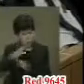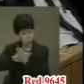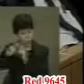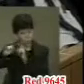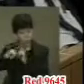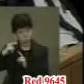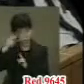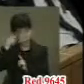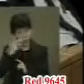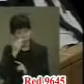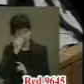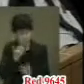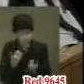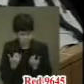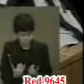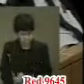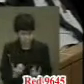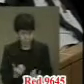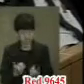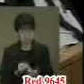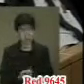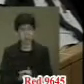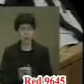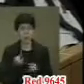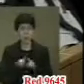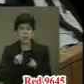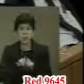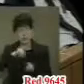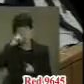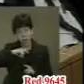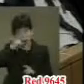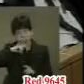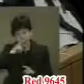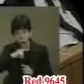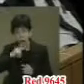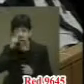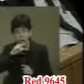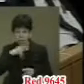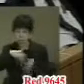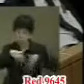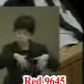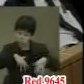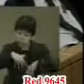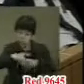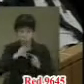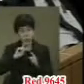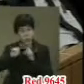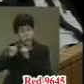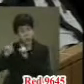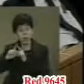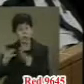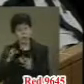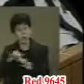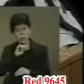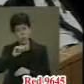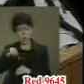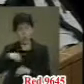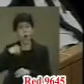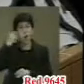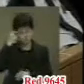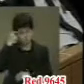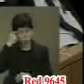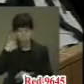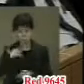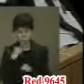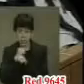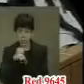ศเพราะเหตุว่าในขณะนี้ทั้งลูกชายและทั้งลูกสาวก็อยู่ต่างประเทศทั้งสองก็ทราบดี